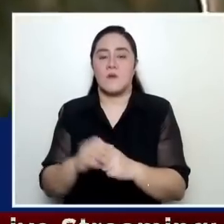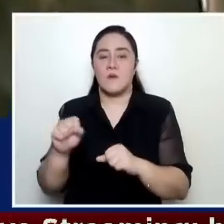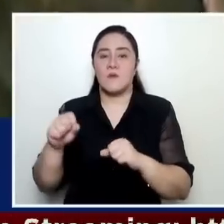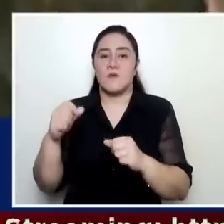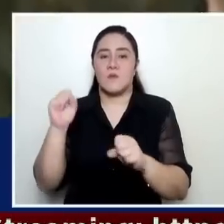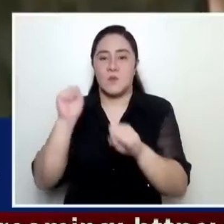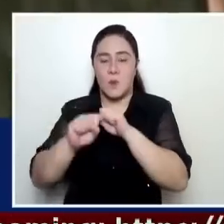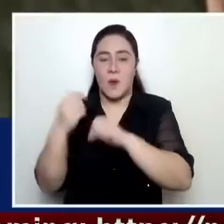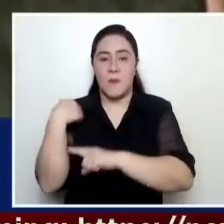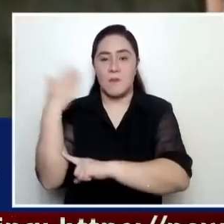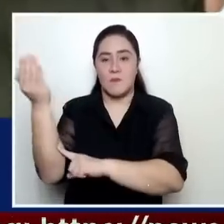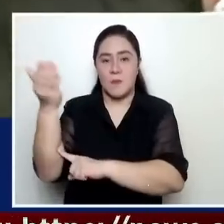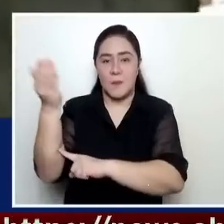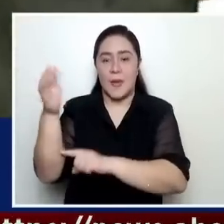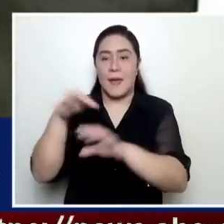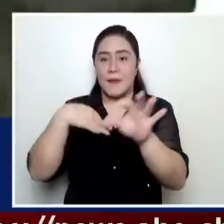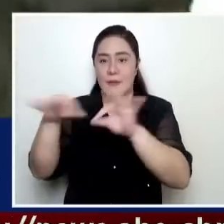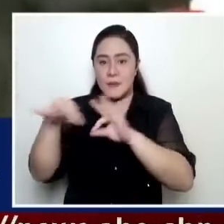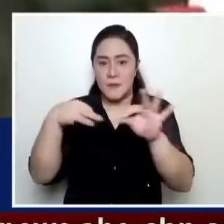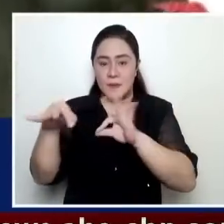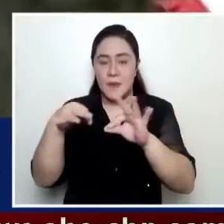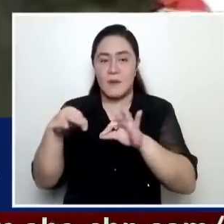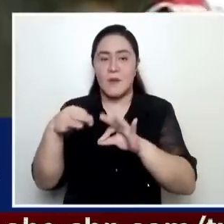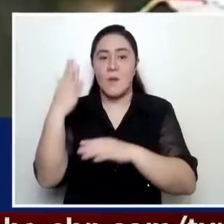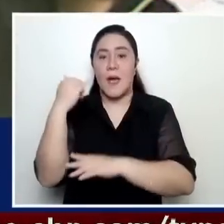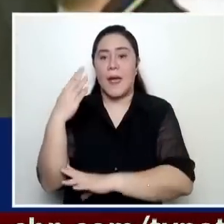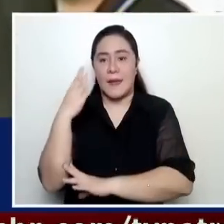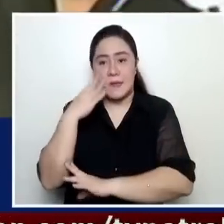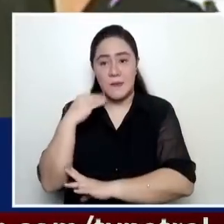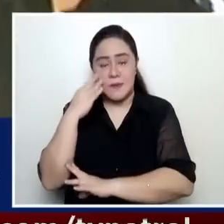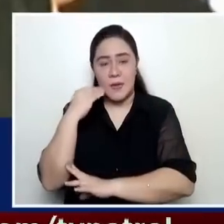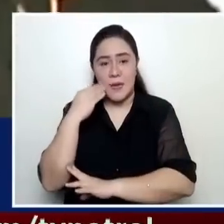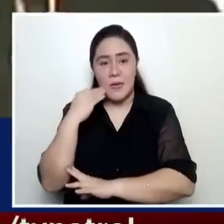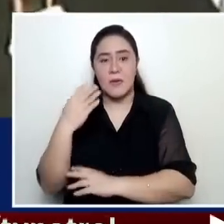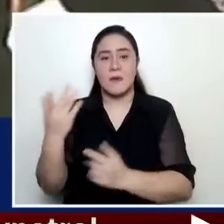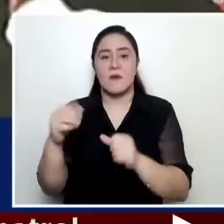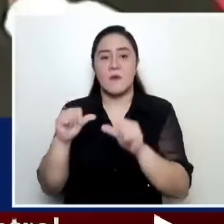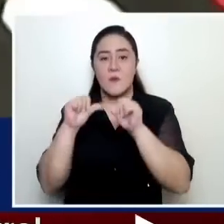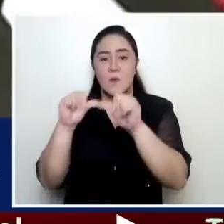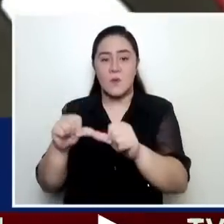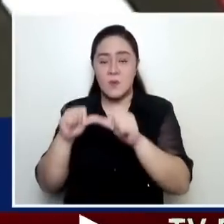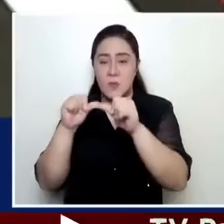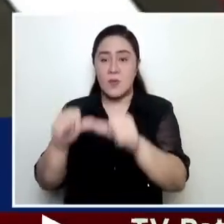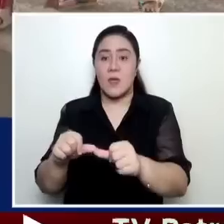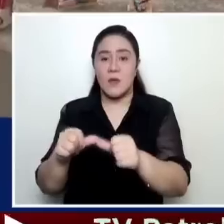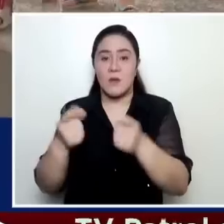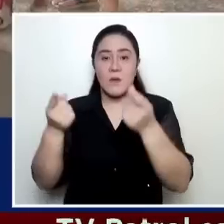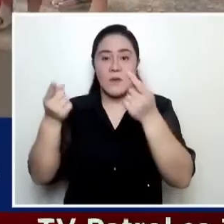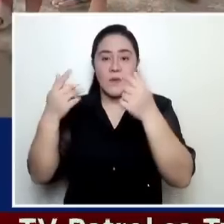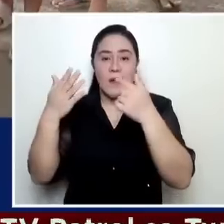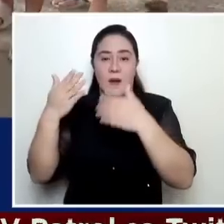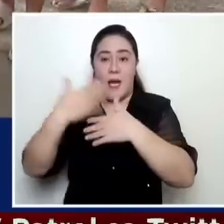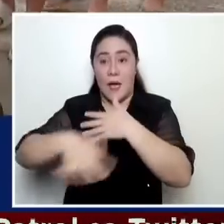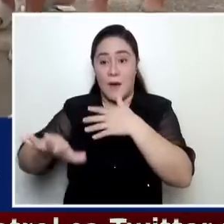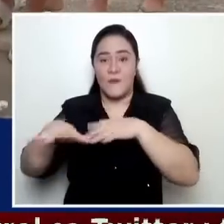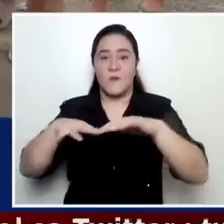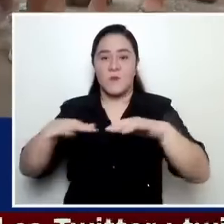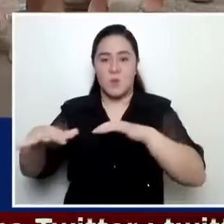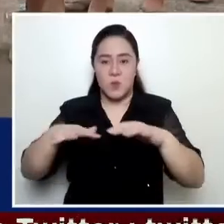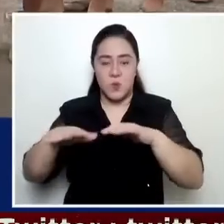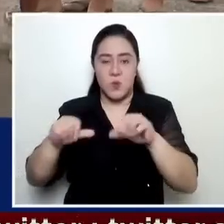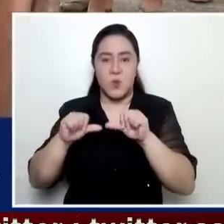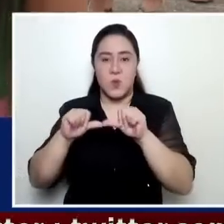government units, we expect aftershocks to continue for several weeks, pero the first 3 days po ang marami. Ayon sa